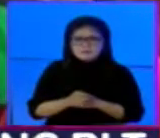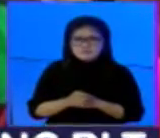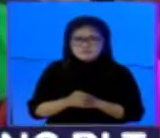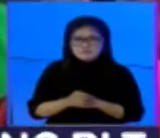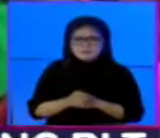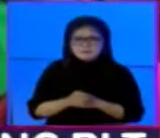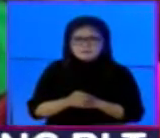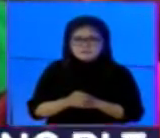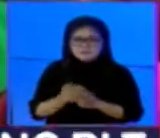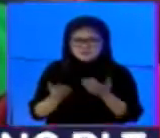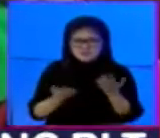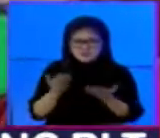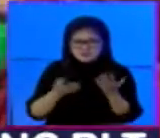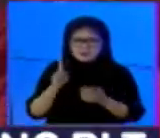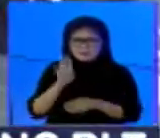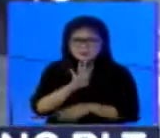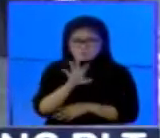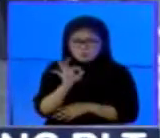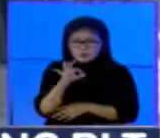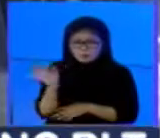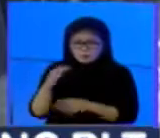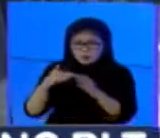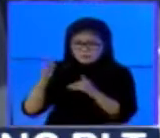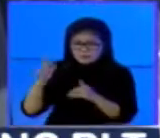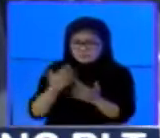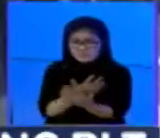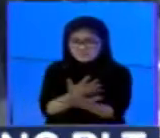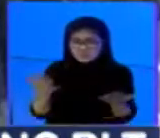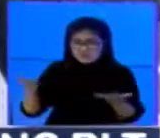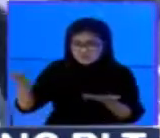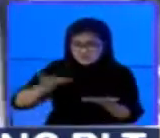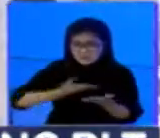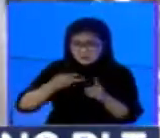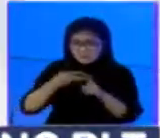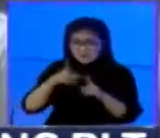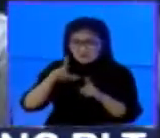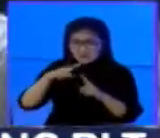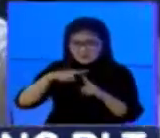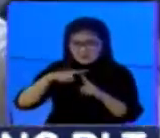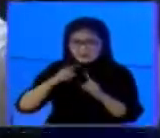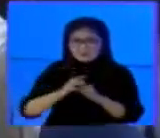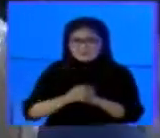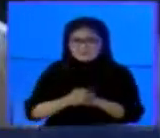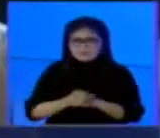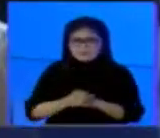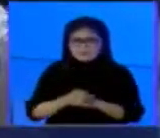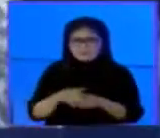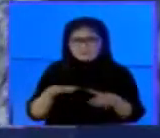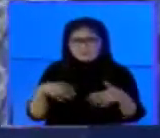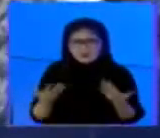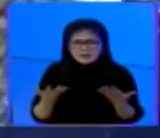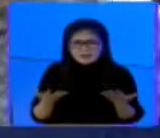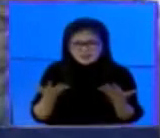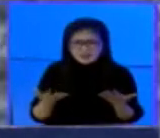Sedikitnya terdapat 40.264 keluarga yang menerima BLT. Gimana Mas, soalnya